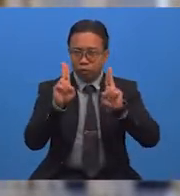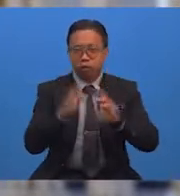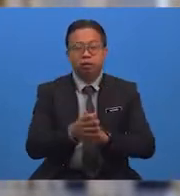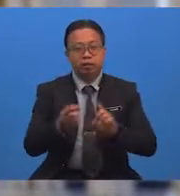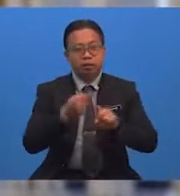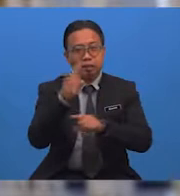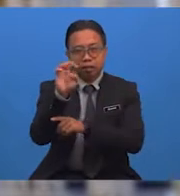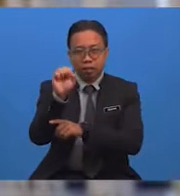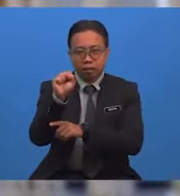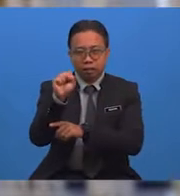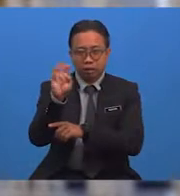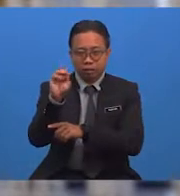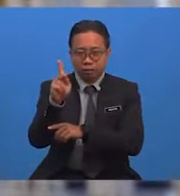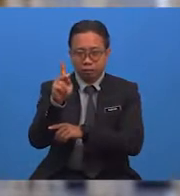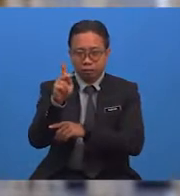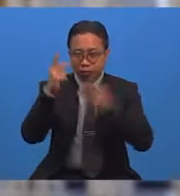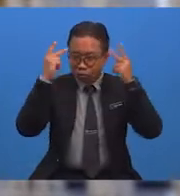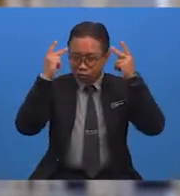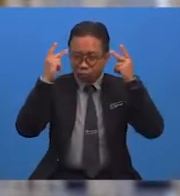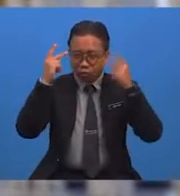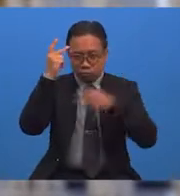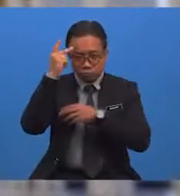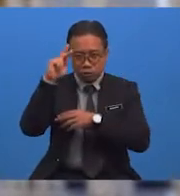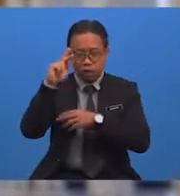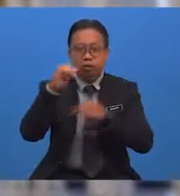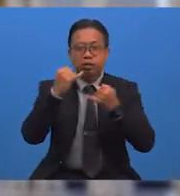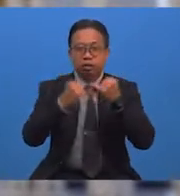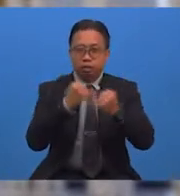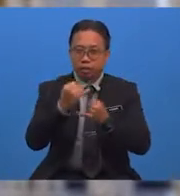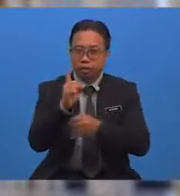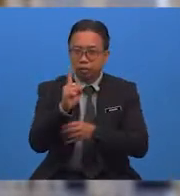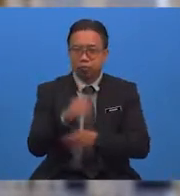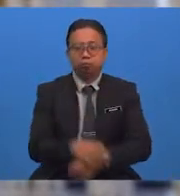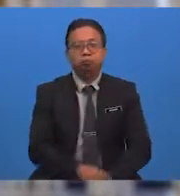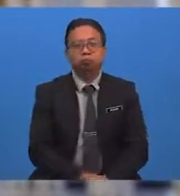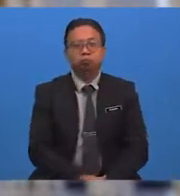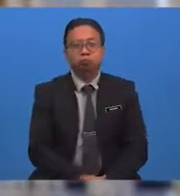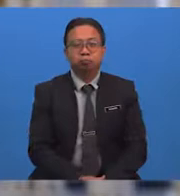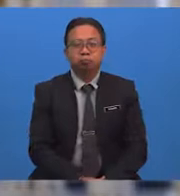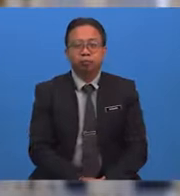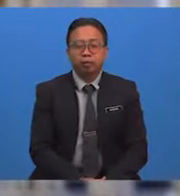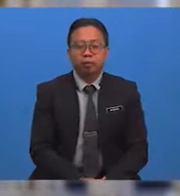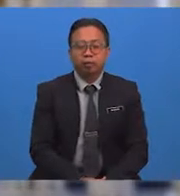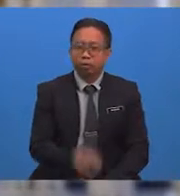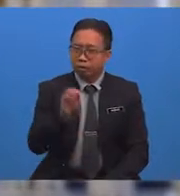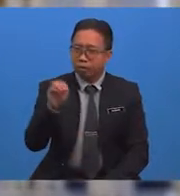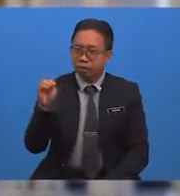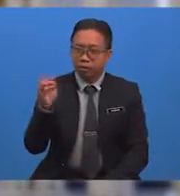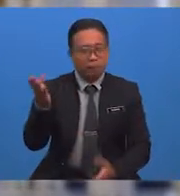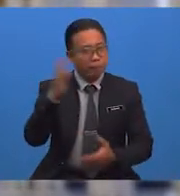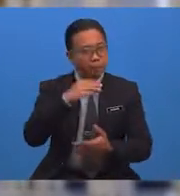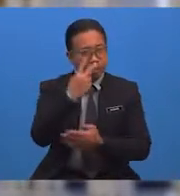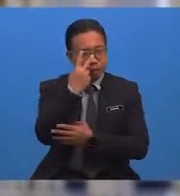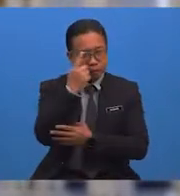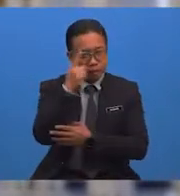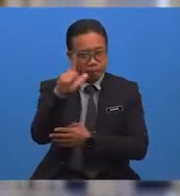versi 16-1 dalam topik yang menarik untuk dikongsikan. Baiklah, murid-murid sekalian, mari kita